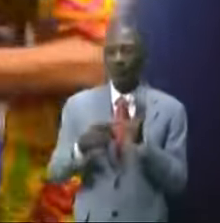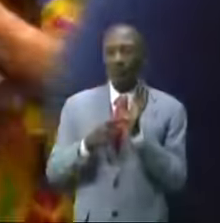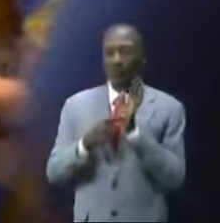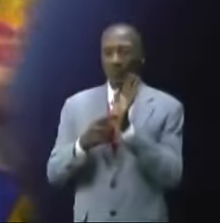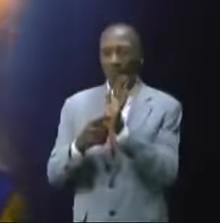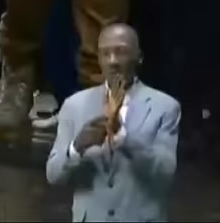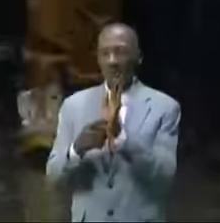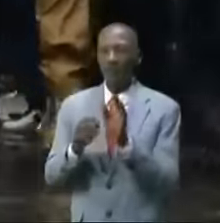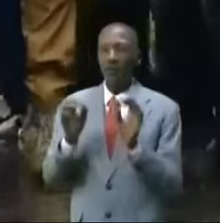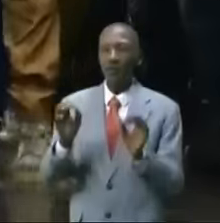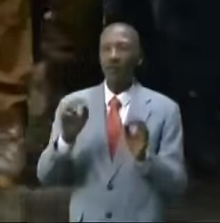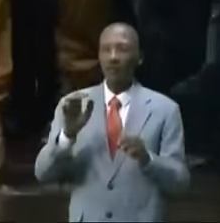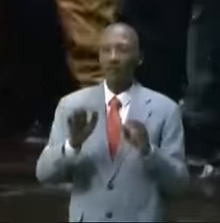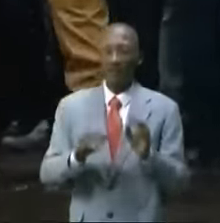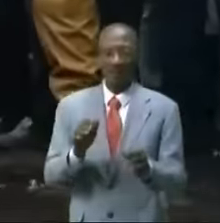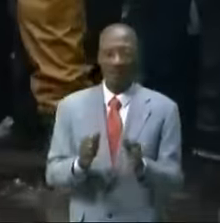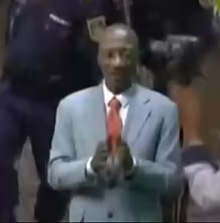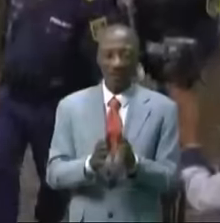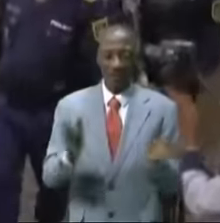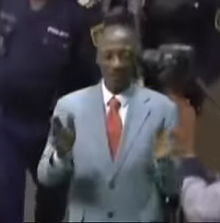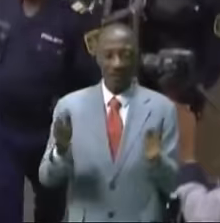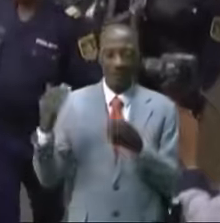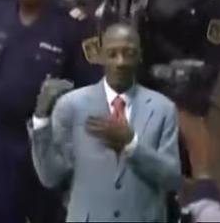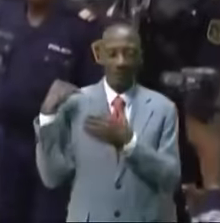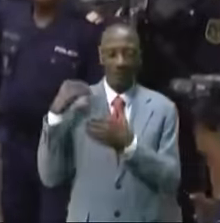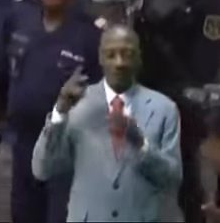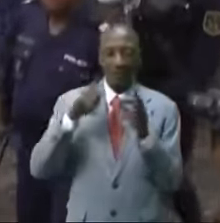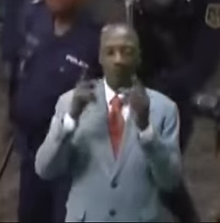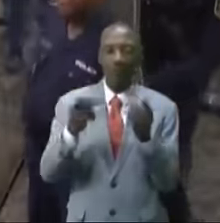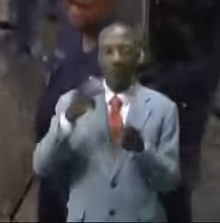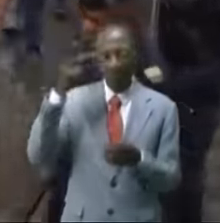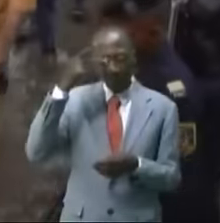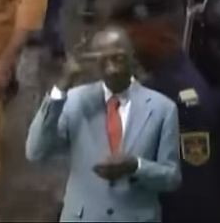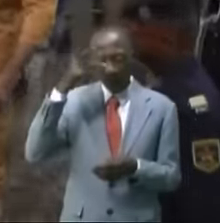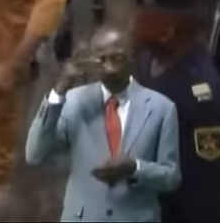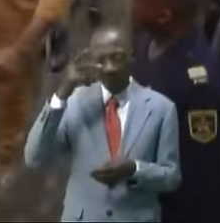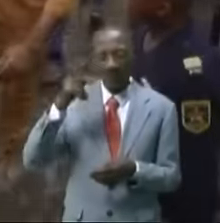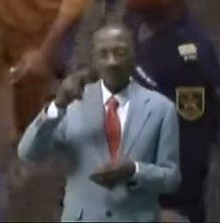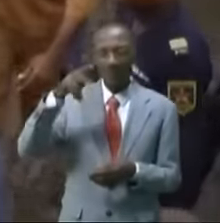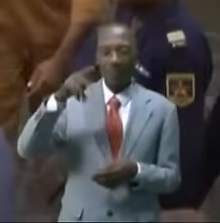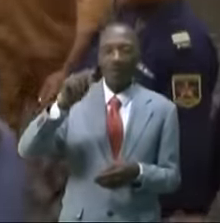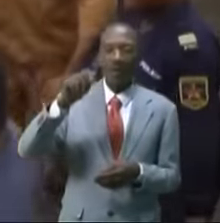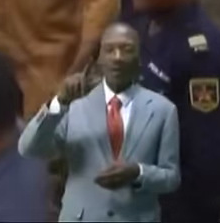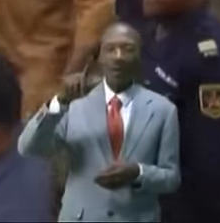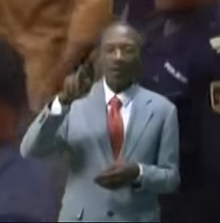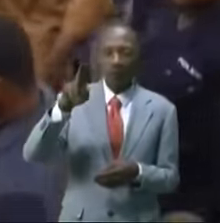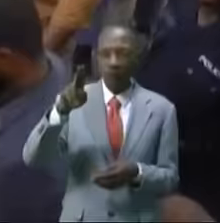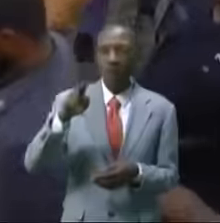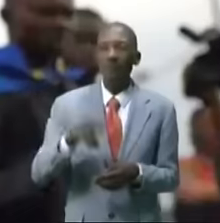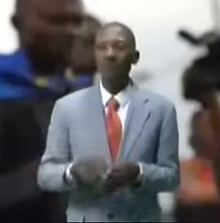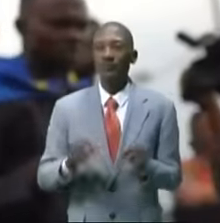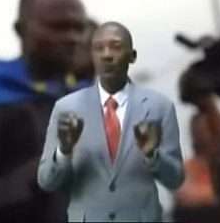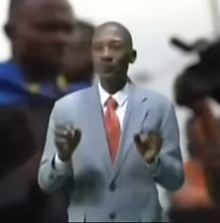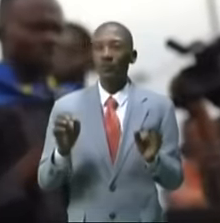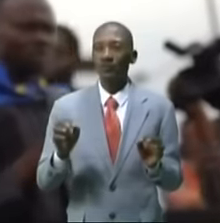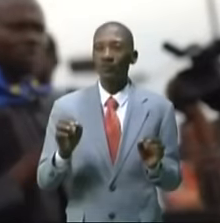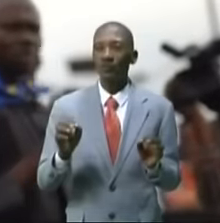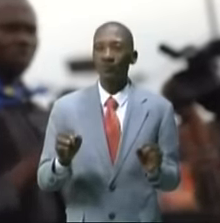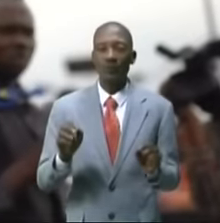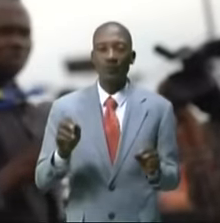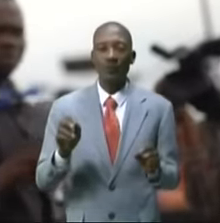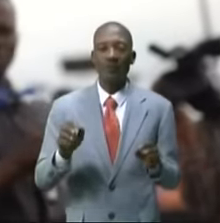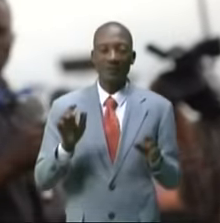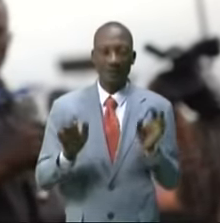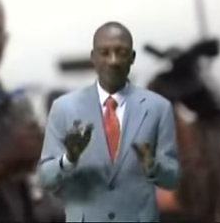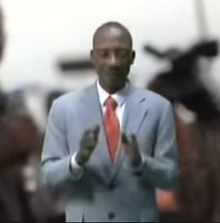nouveau secrétaire général et chef du parti, Maître Didier Mazenga Mukanzu, c'est de lui qu'il s'agit, a axé son meeting